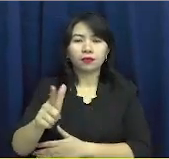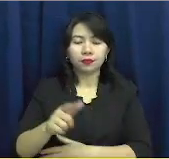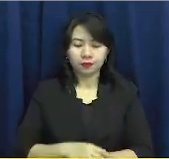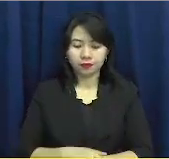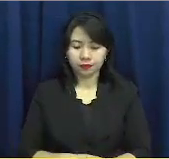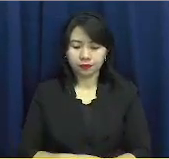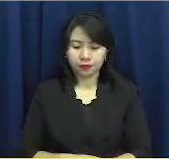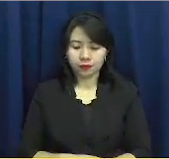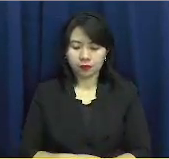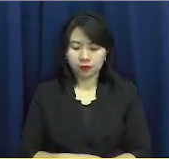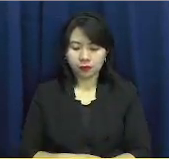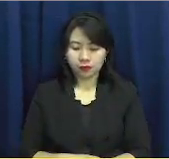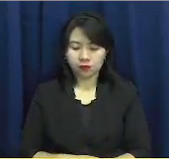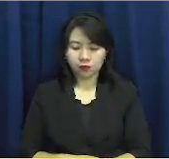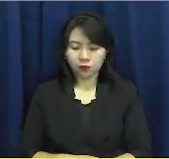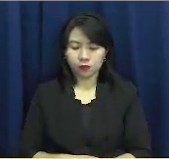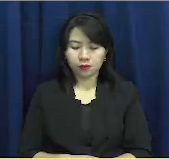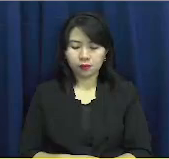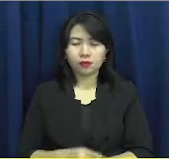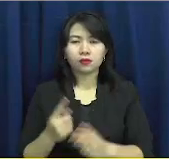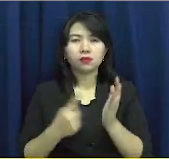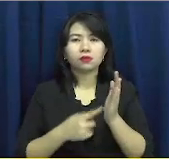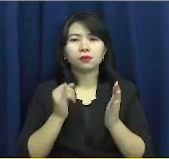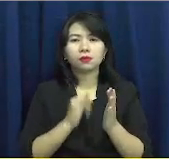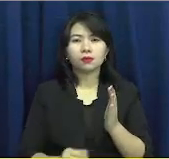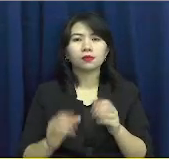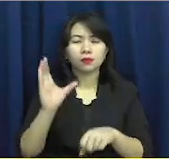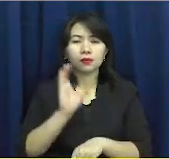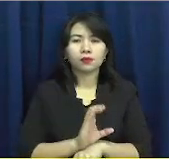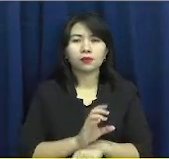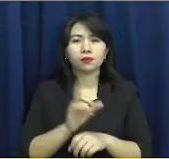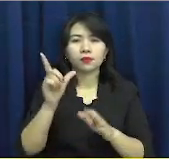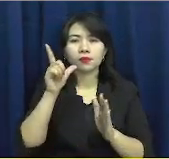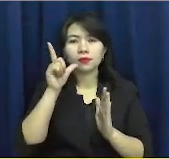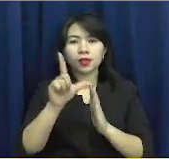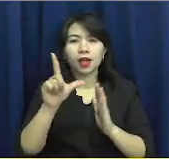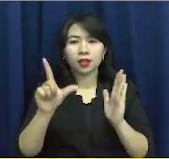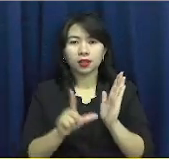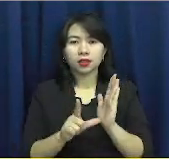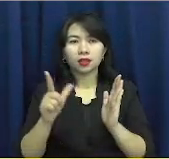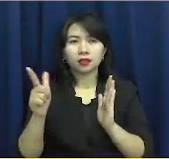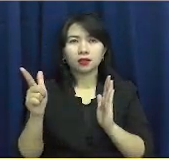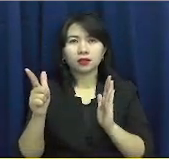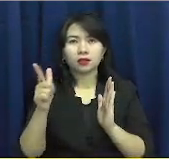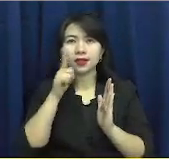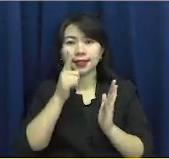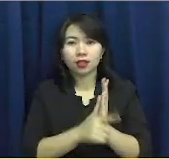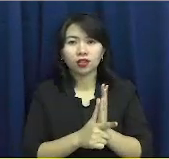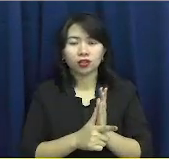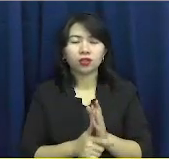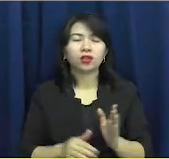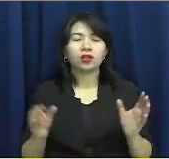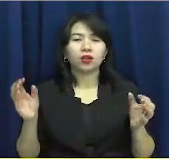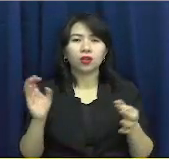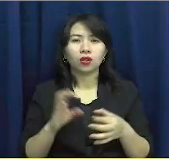po nito. This is a church letter of the Apostle Paul at the Church of Corinth. Yung sabi niya po dito, brethren, be